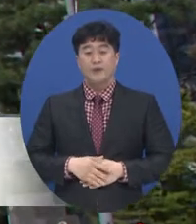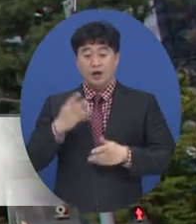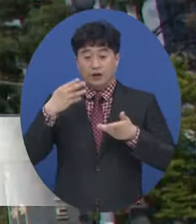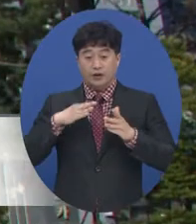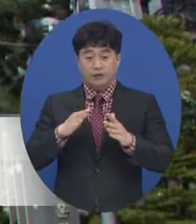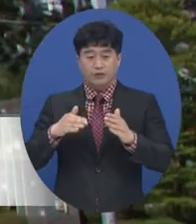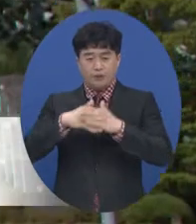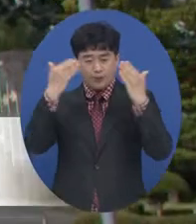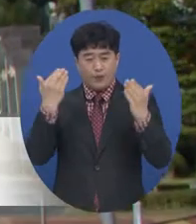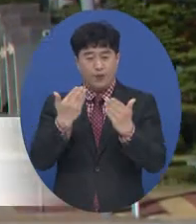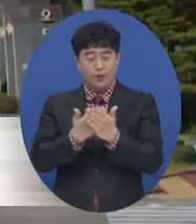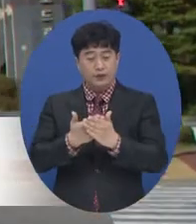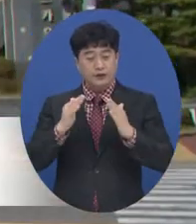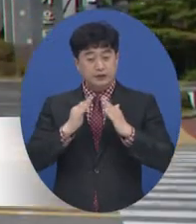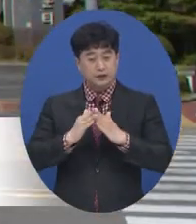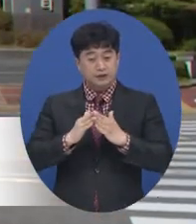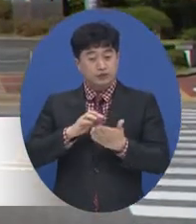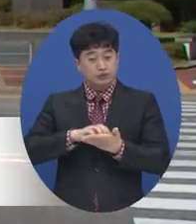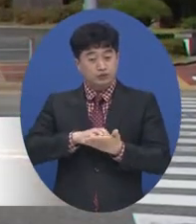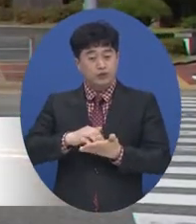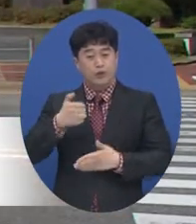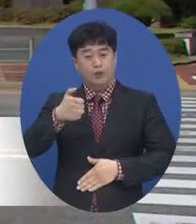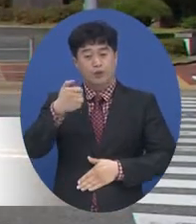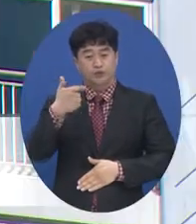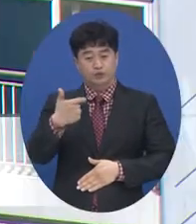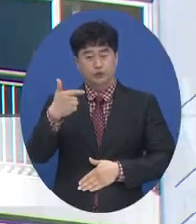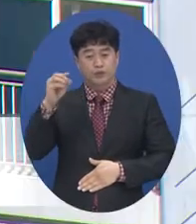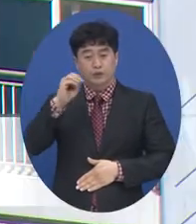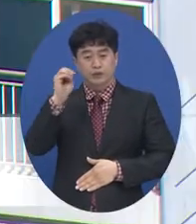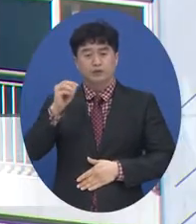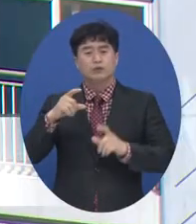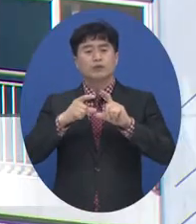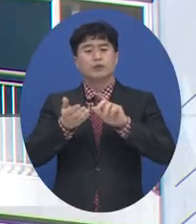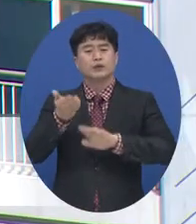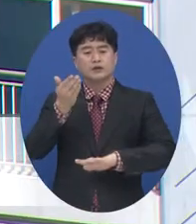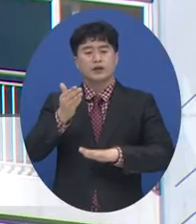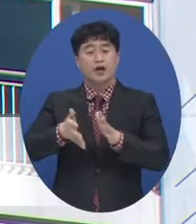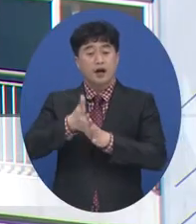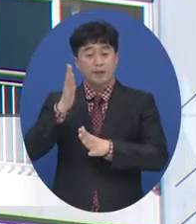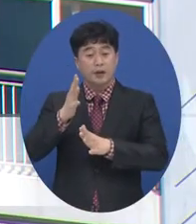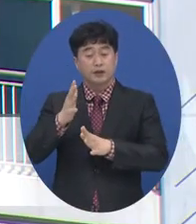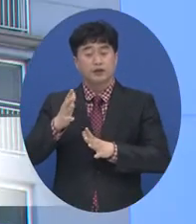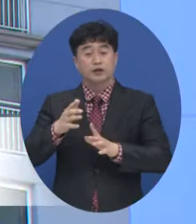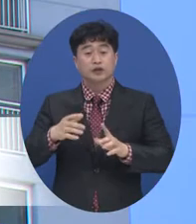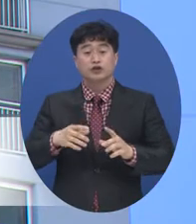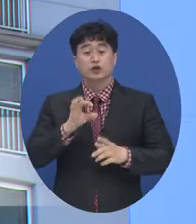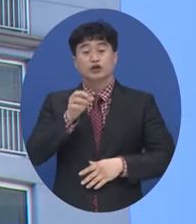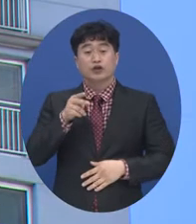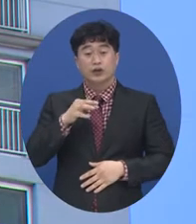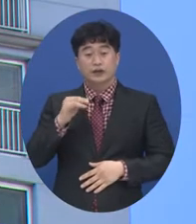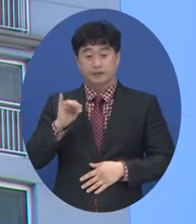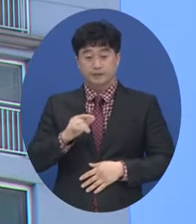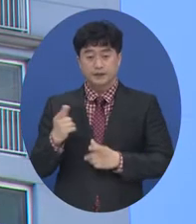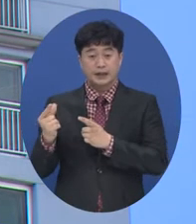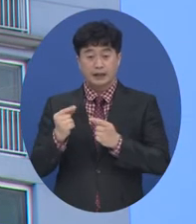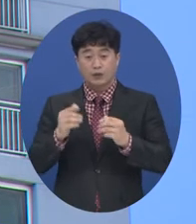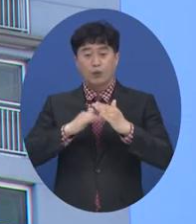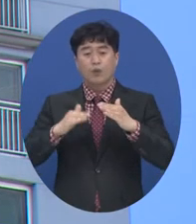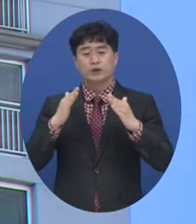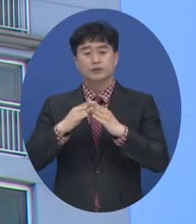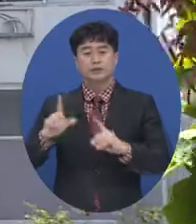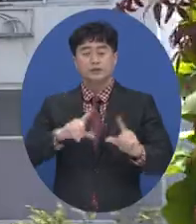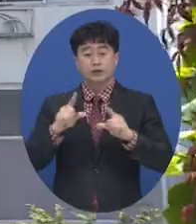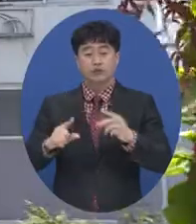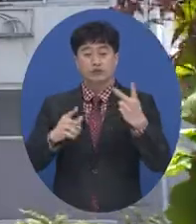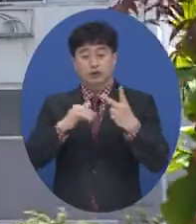경기도 전체 가구수의 56% 입 절반 이상이 아파트와 연립 같은 공동주택의 삽니다 두 명